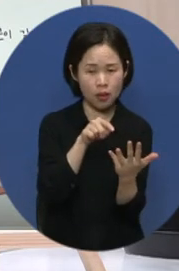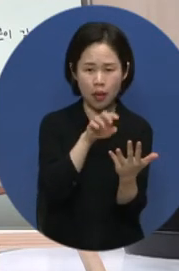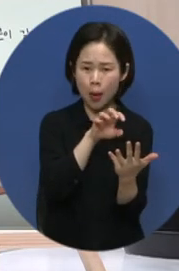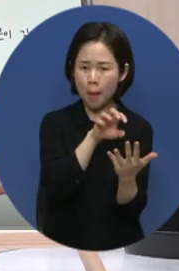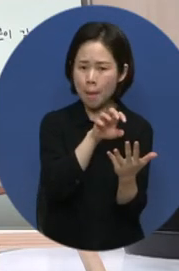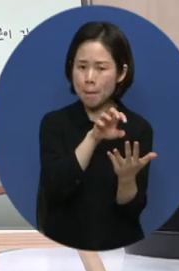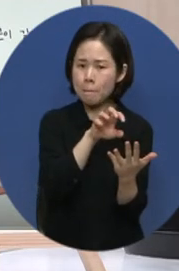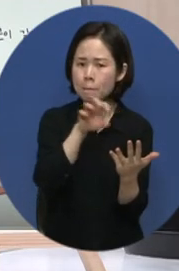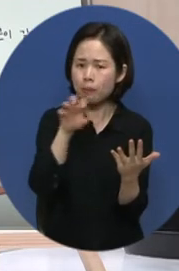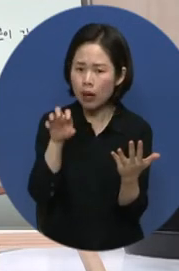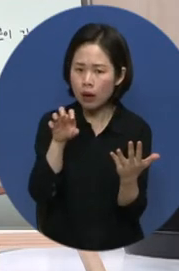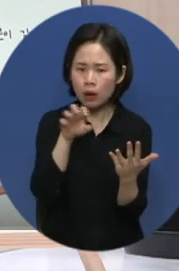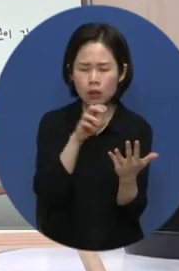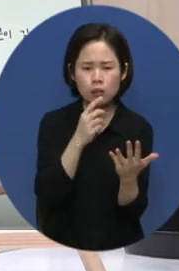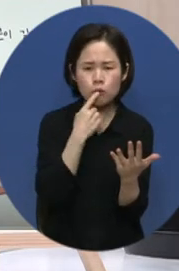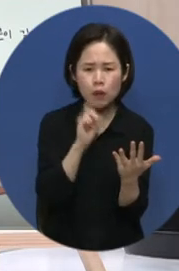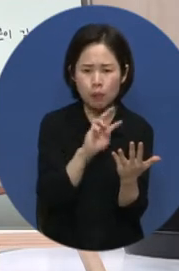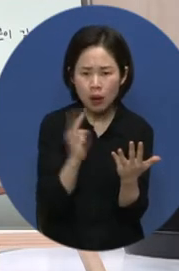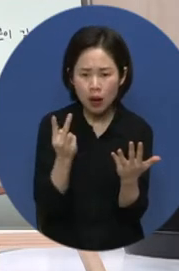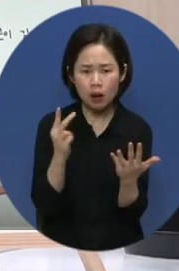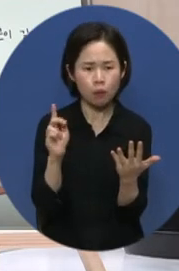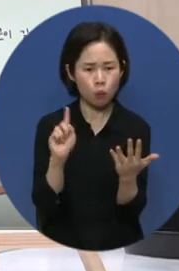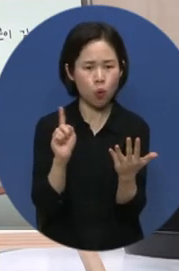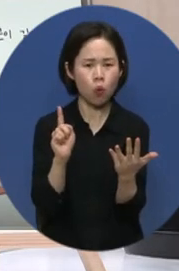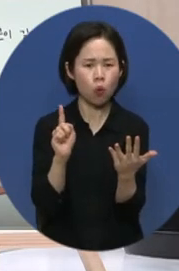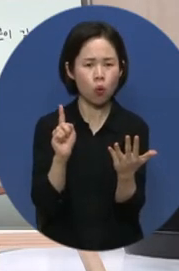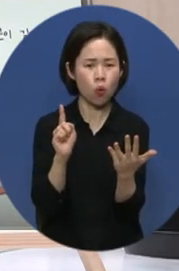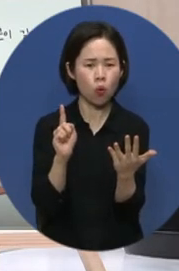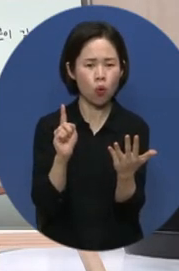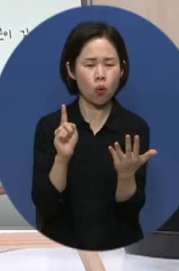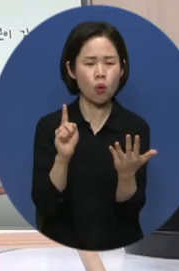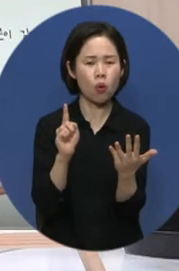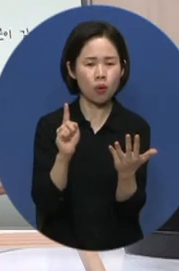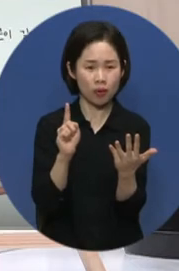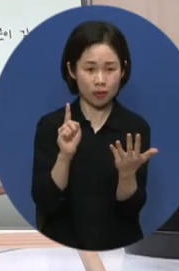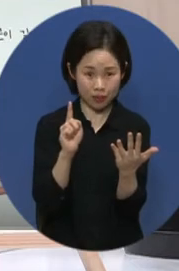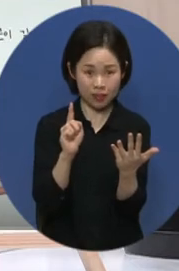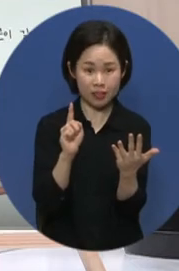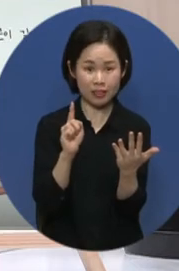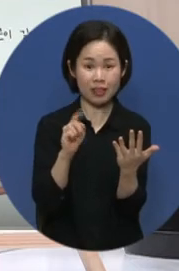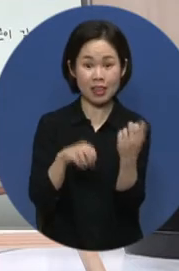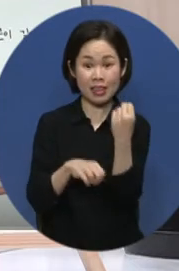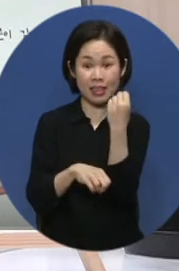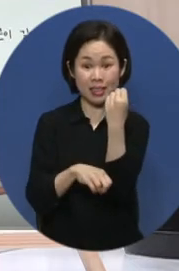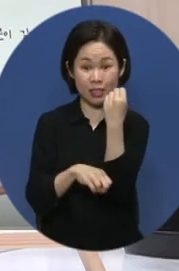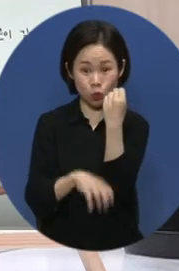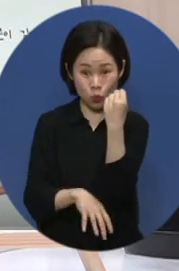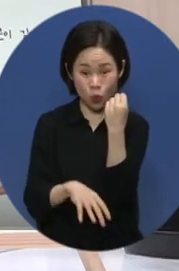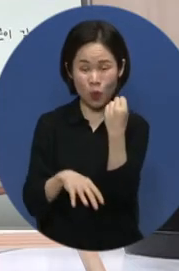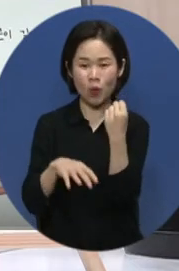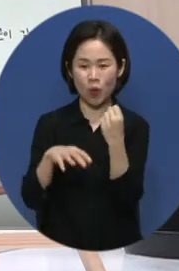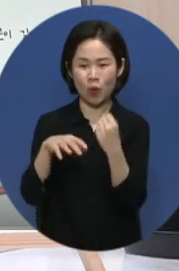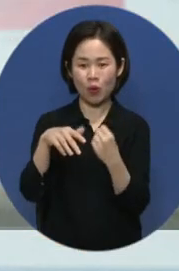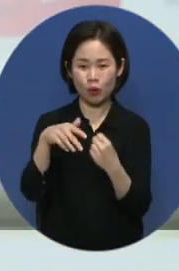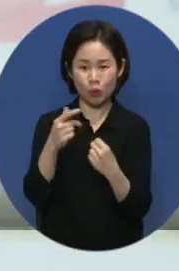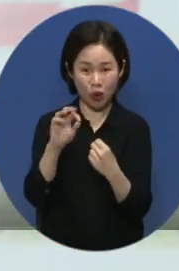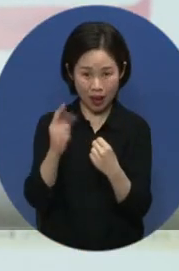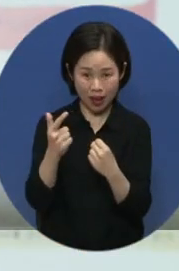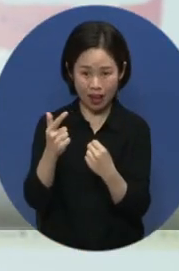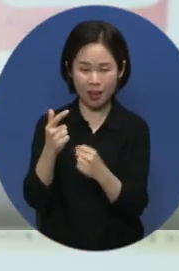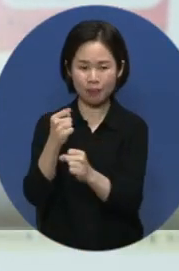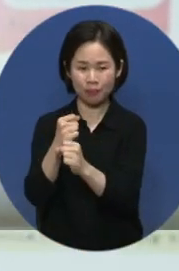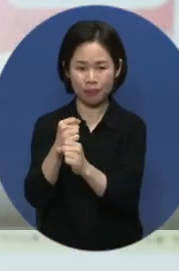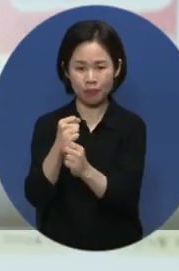그리고 어떤 쉬운 표현을 바꿀 것인가 고민을 하고 그거에 대해서 이제 글이 쉬운 글 초안이 나오면